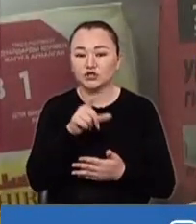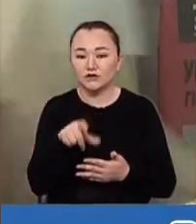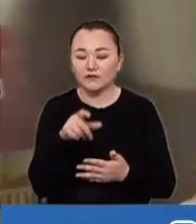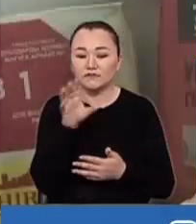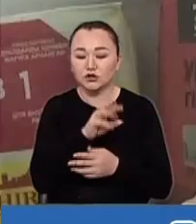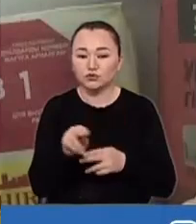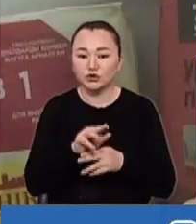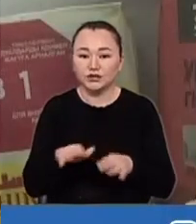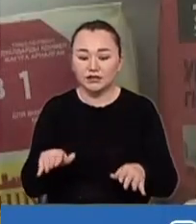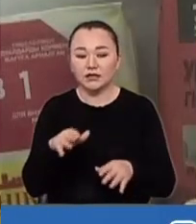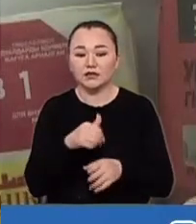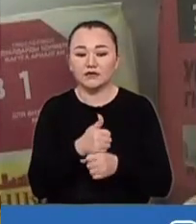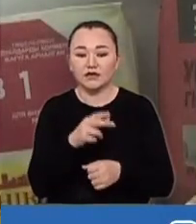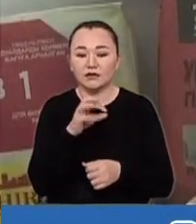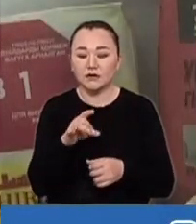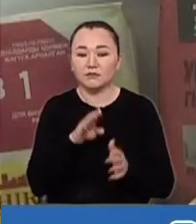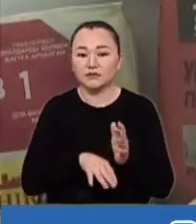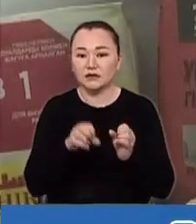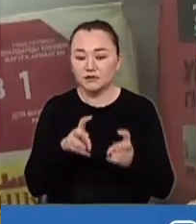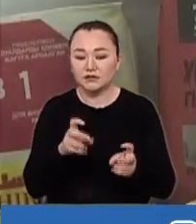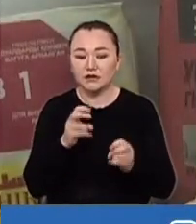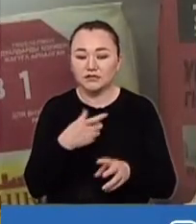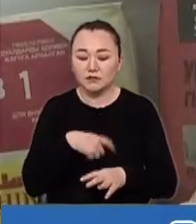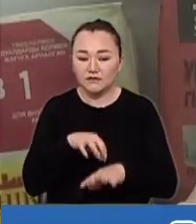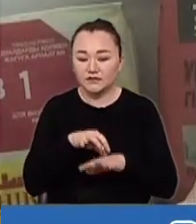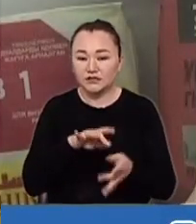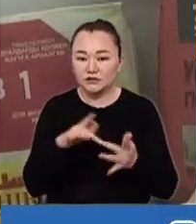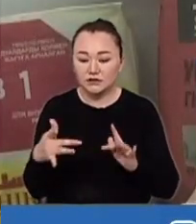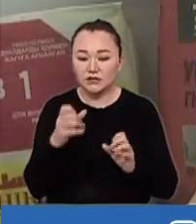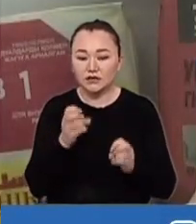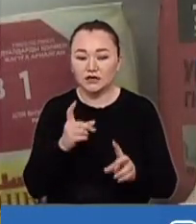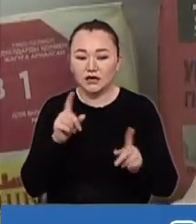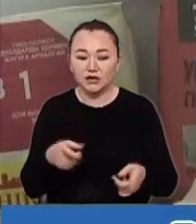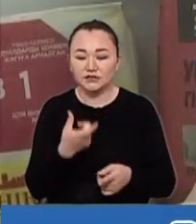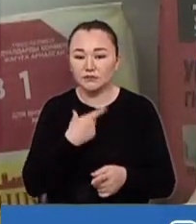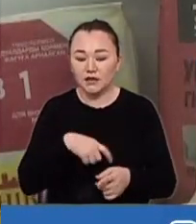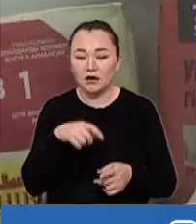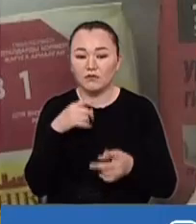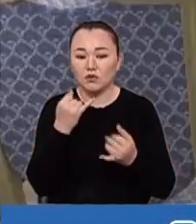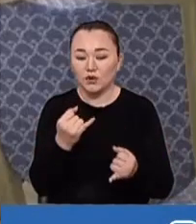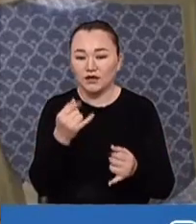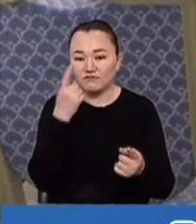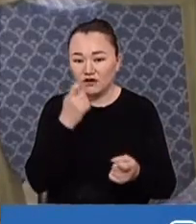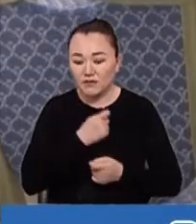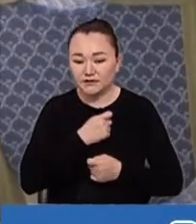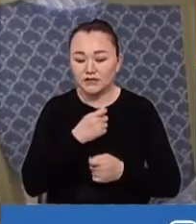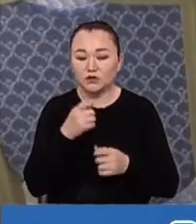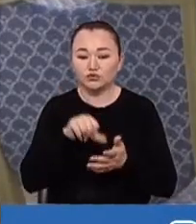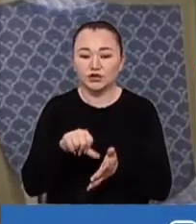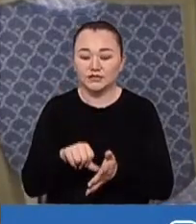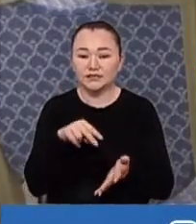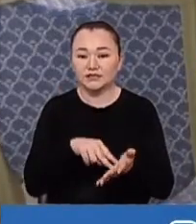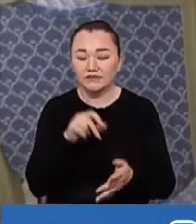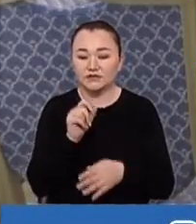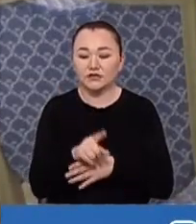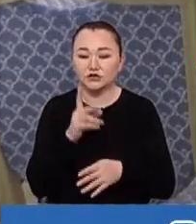Они учат детей основан кибель безопасности тому как вести себя в сети как оградить себя от негативной информации Участники ставили